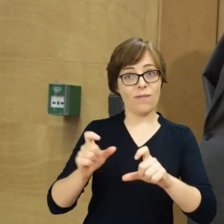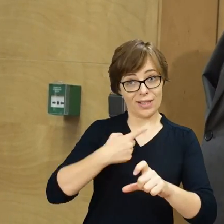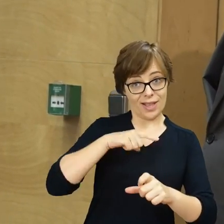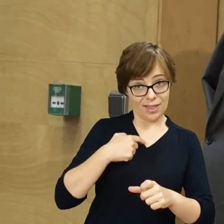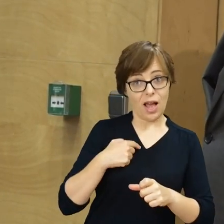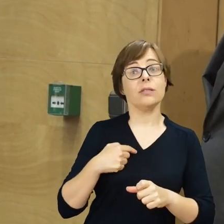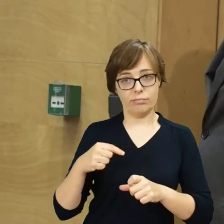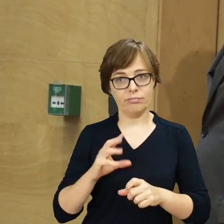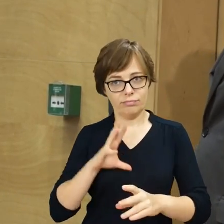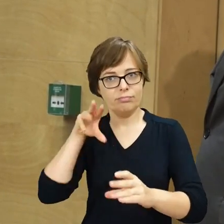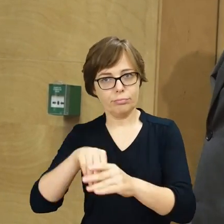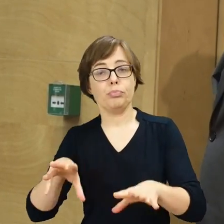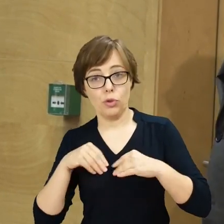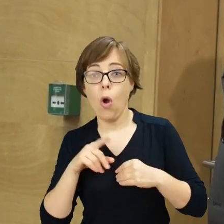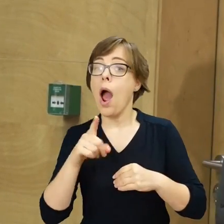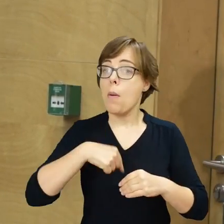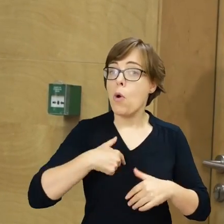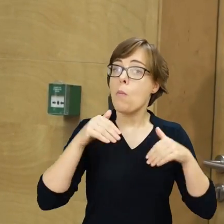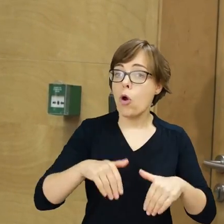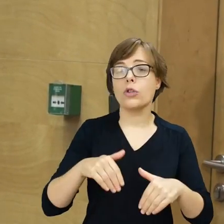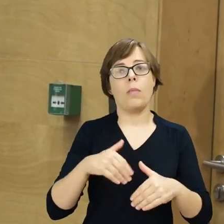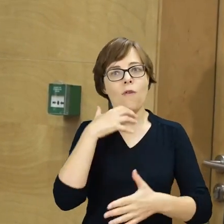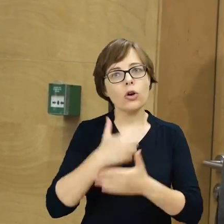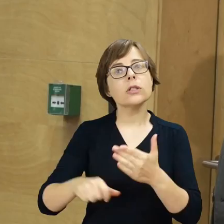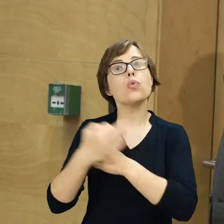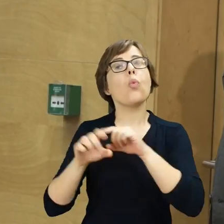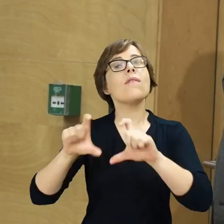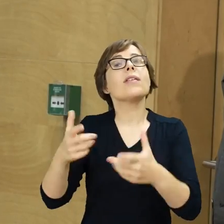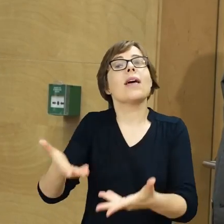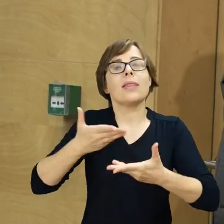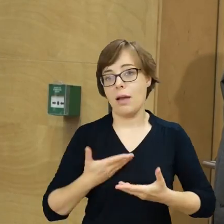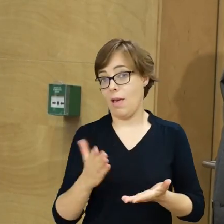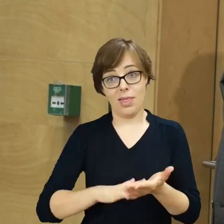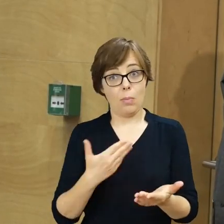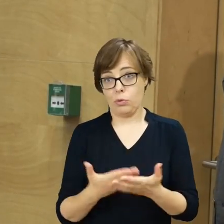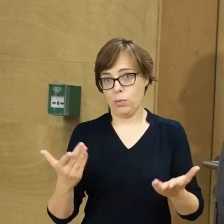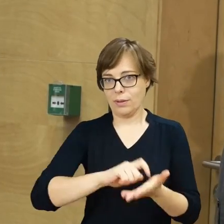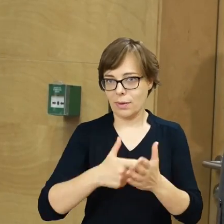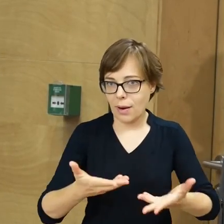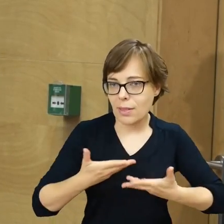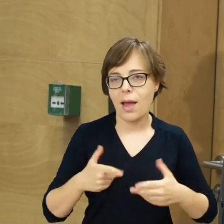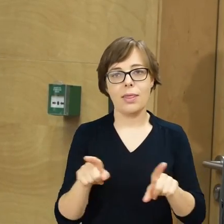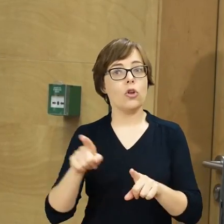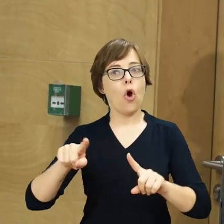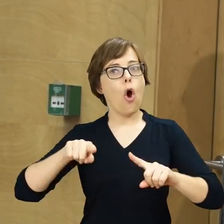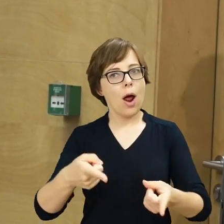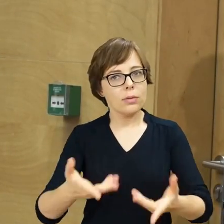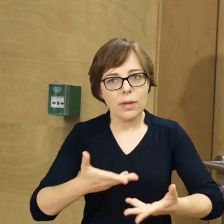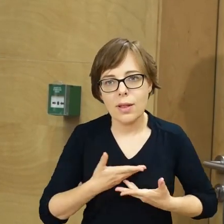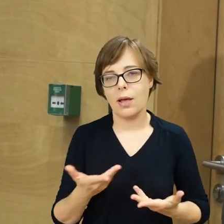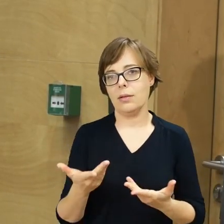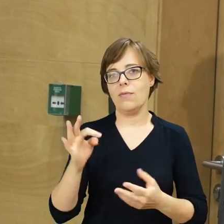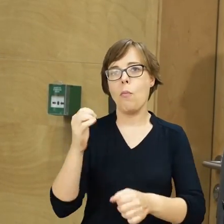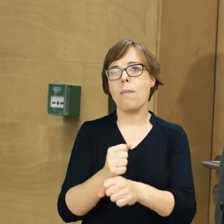co uniwersytet nam daje. Uniwersytet nam dał salę, też bardzo dużo nas wsparł organizacyjnie, dał nam kadrę swoją, dał